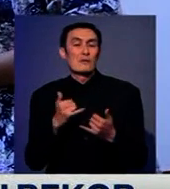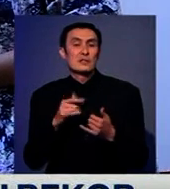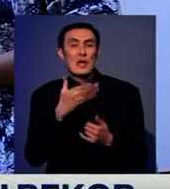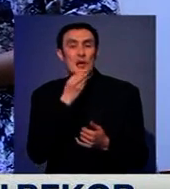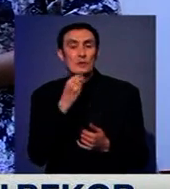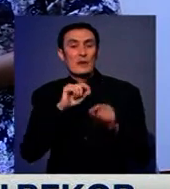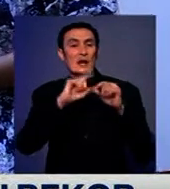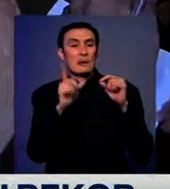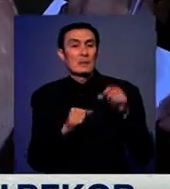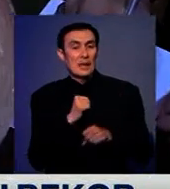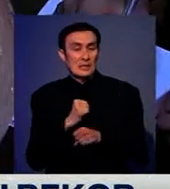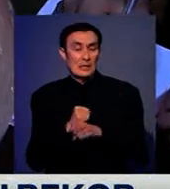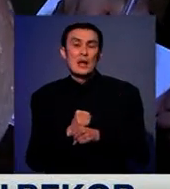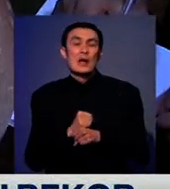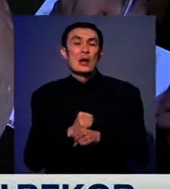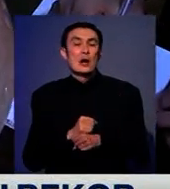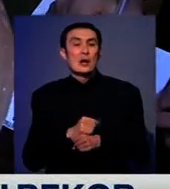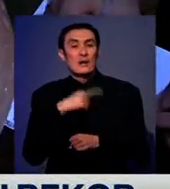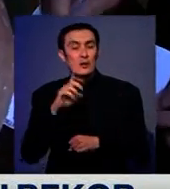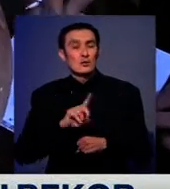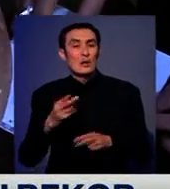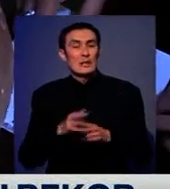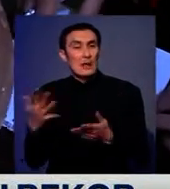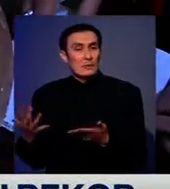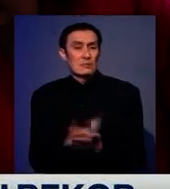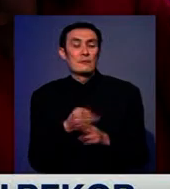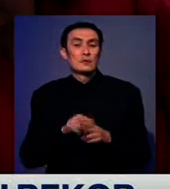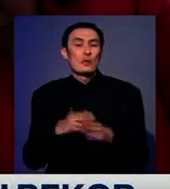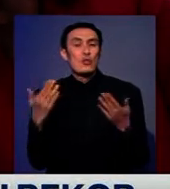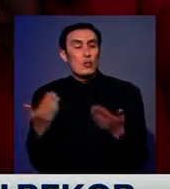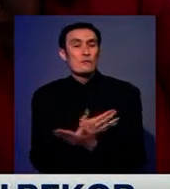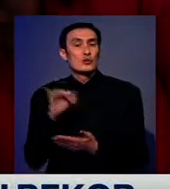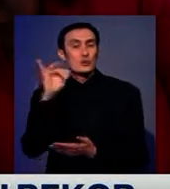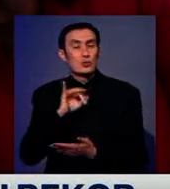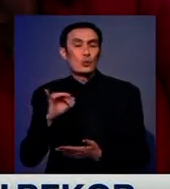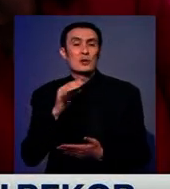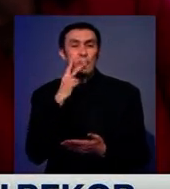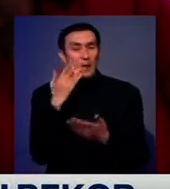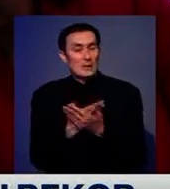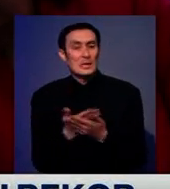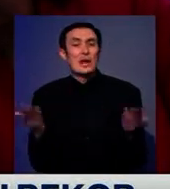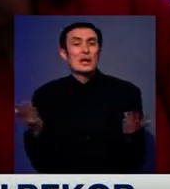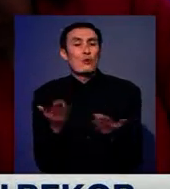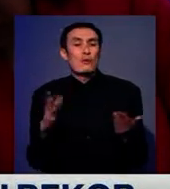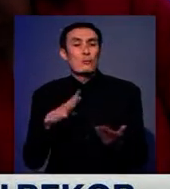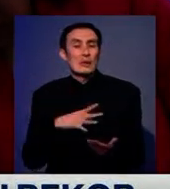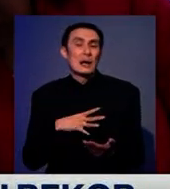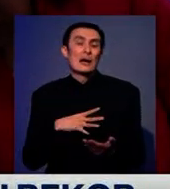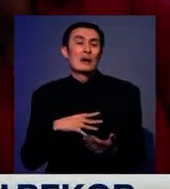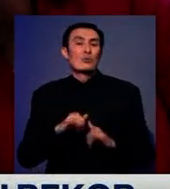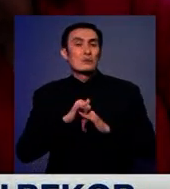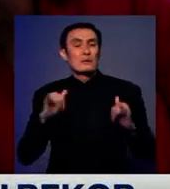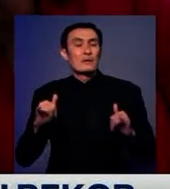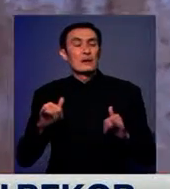ажурной орнаментацией. Археологи уверены, что артефакты помогут открыть новые страницы истории и показать, какого же расцвета